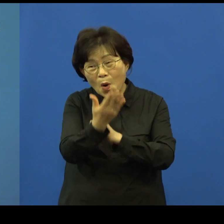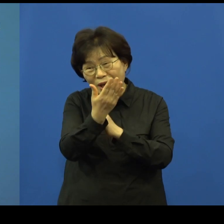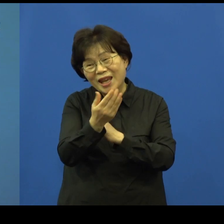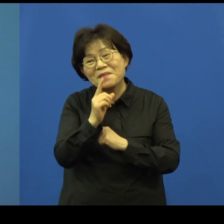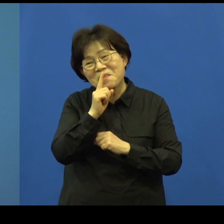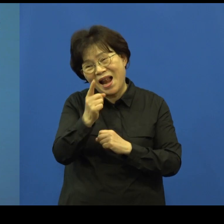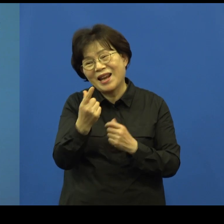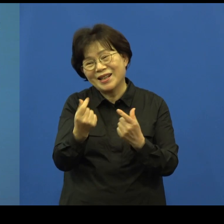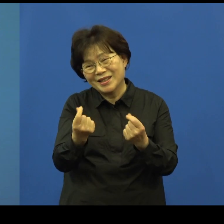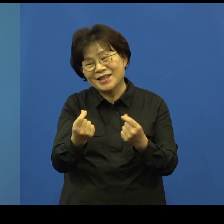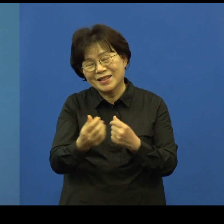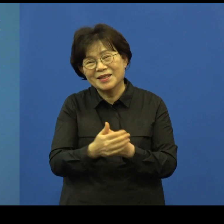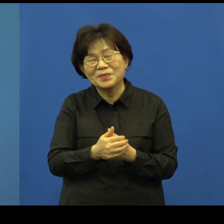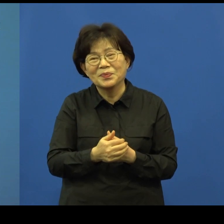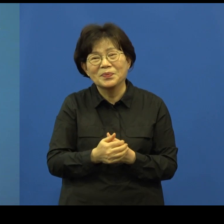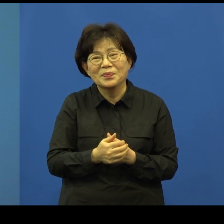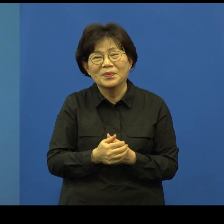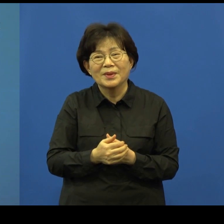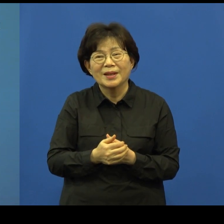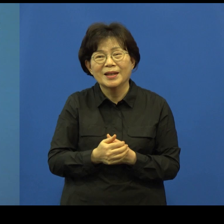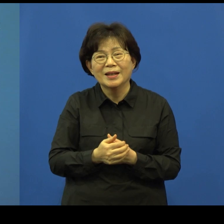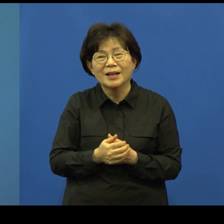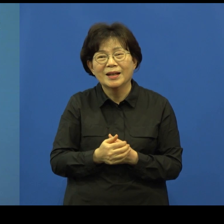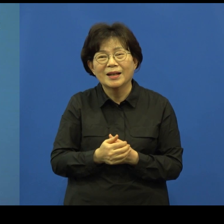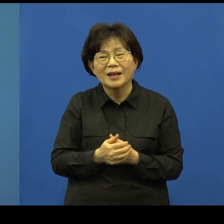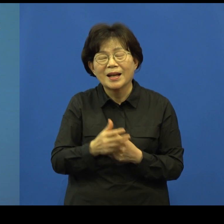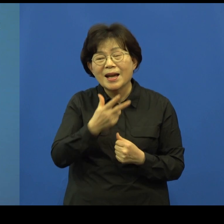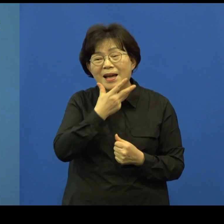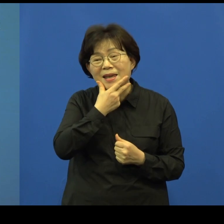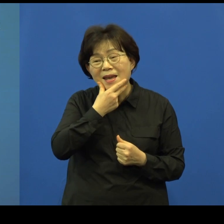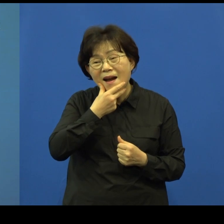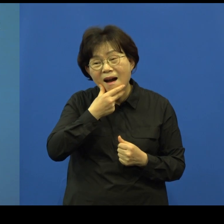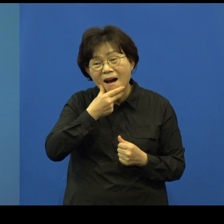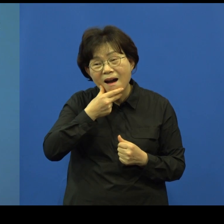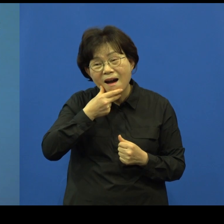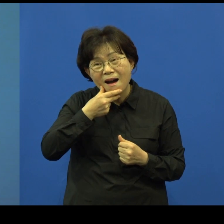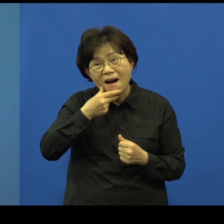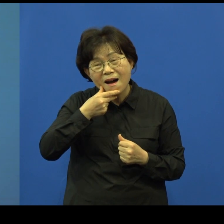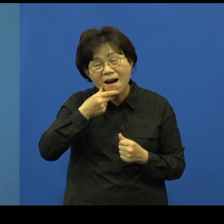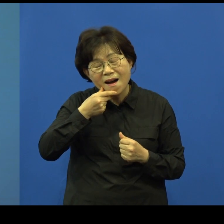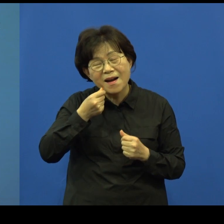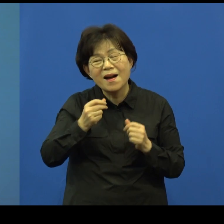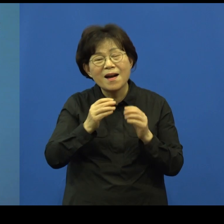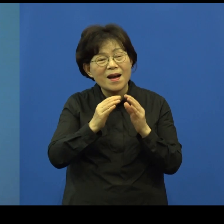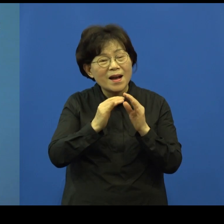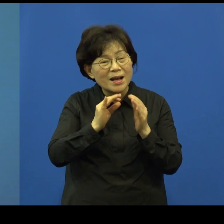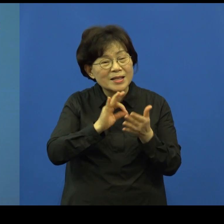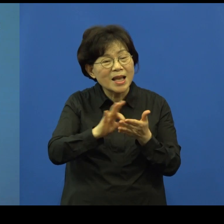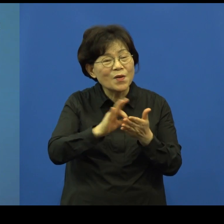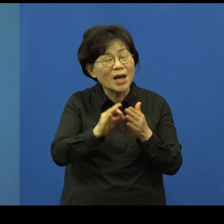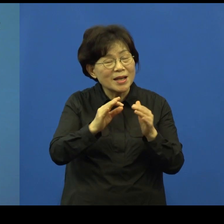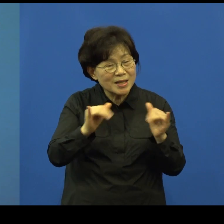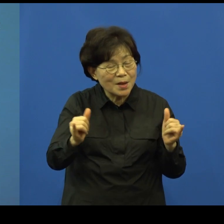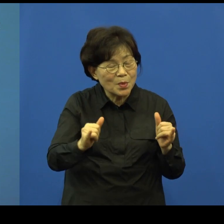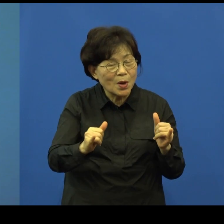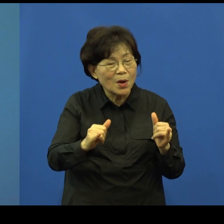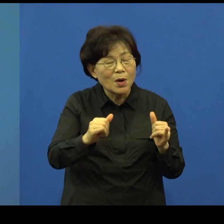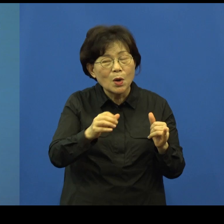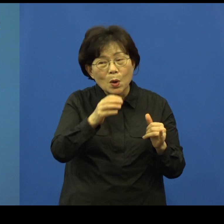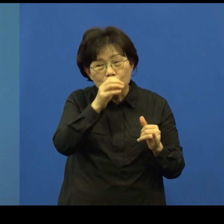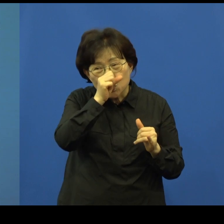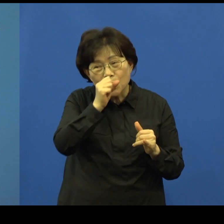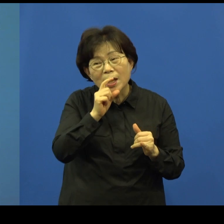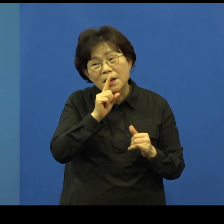그죠? 너무, 여러분, 영어권은 인사가 굿이 들어가는 거예요. 항상 good afternoon, good